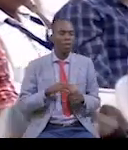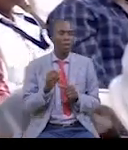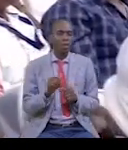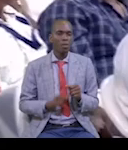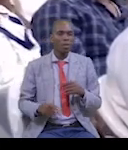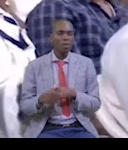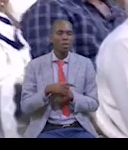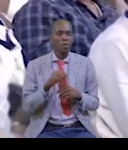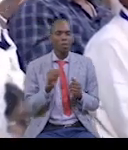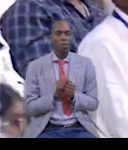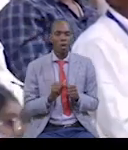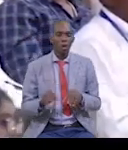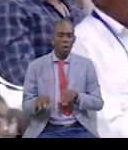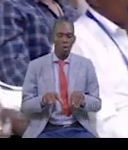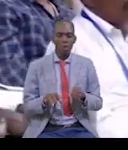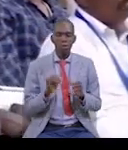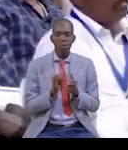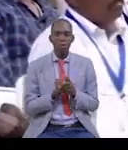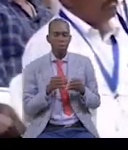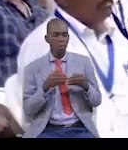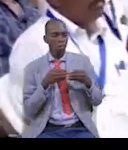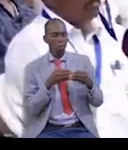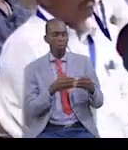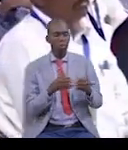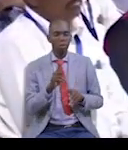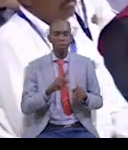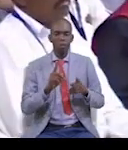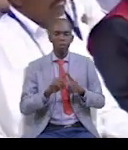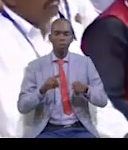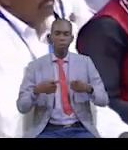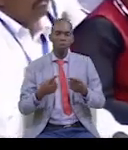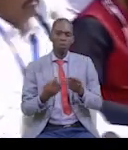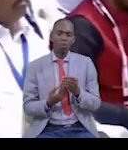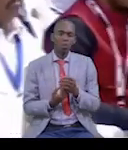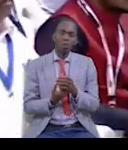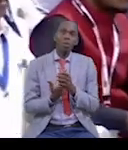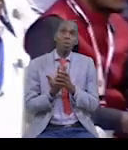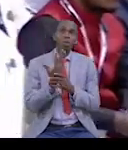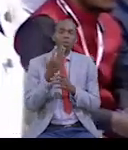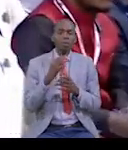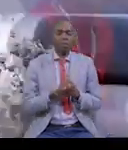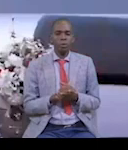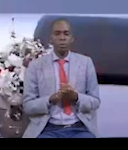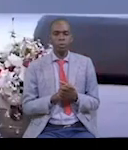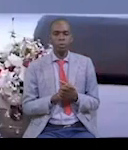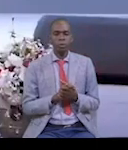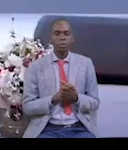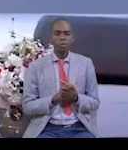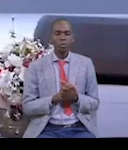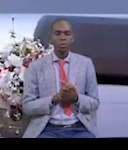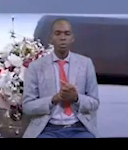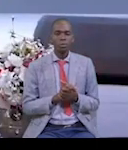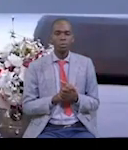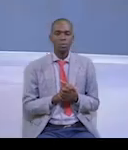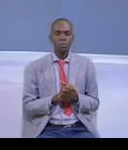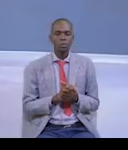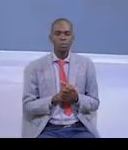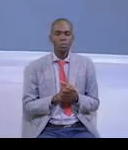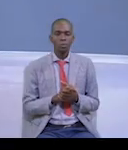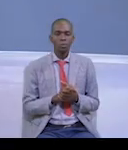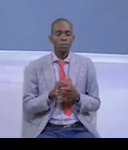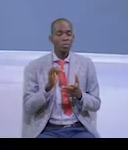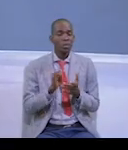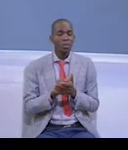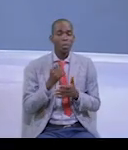I feel every day with action that let people go forward. ప్రతి రోజు కూడా ప్రజలను ముందుకు వెళ్ళజేసే చర్యల చేత నింపబడ్డ వారిగా ఉంటారు. This is what makes